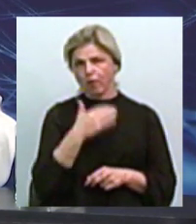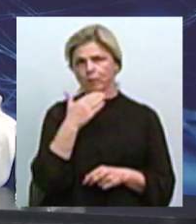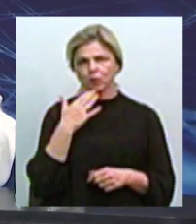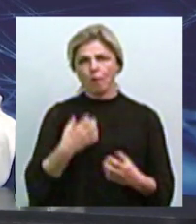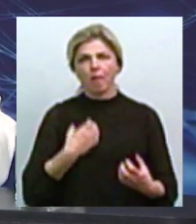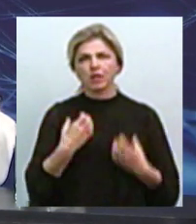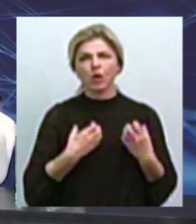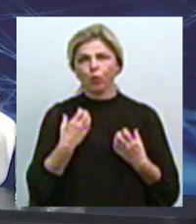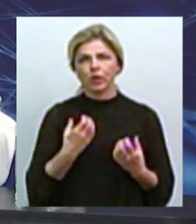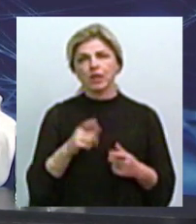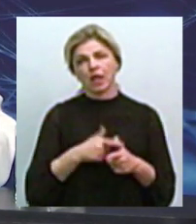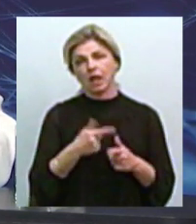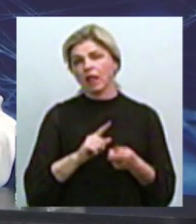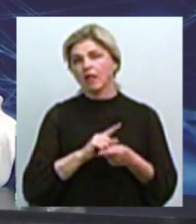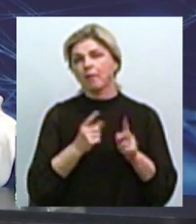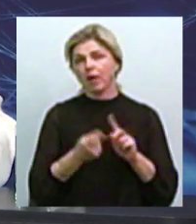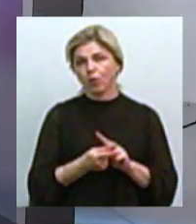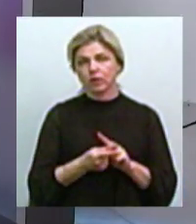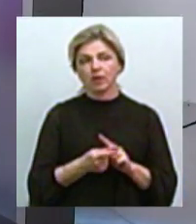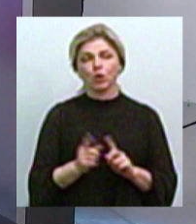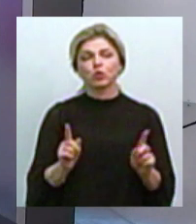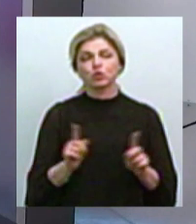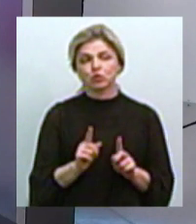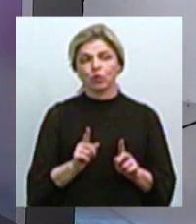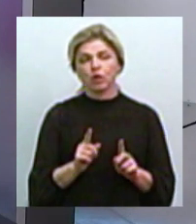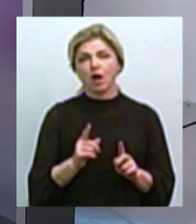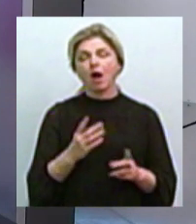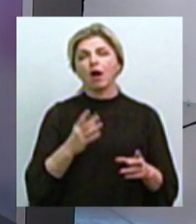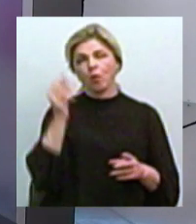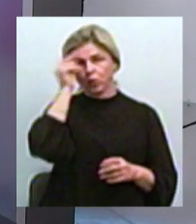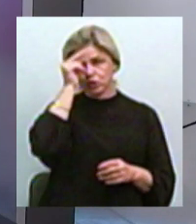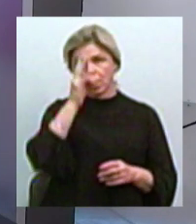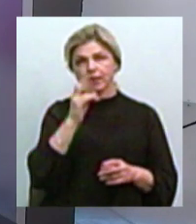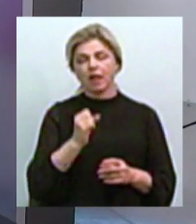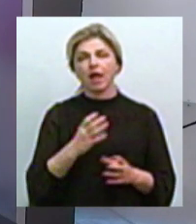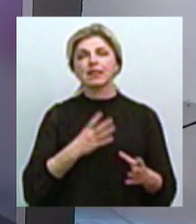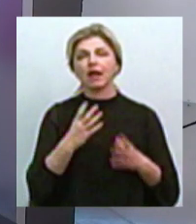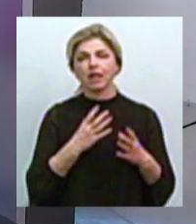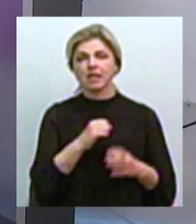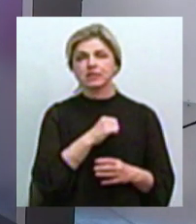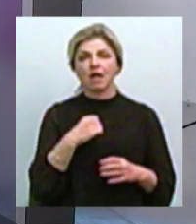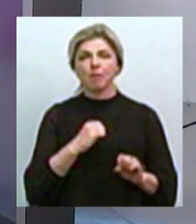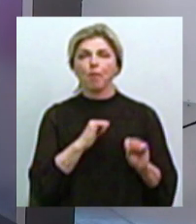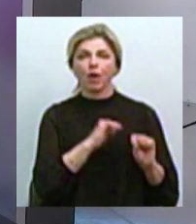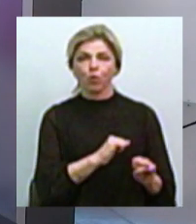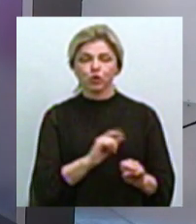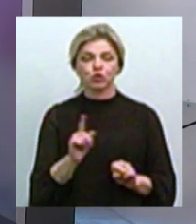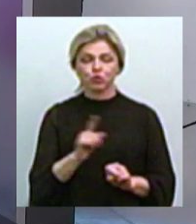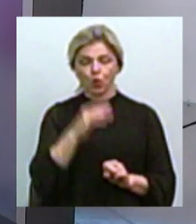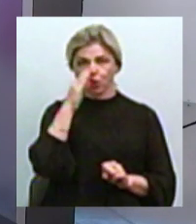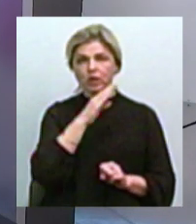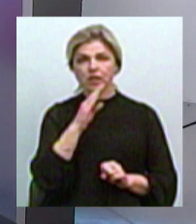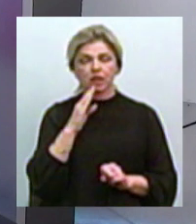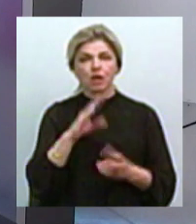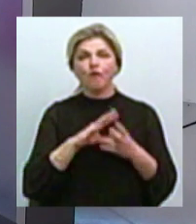паникуют. Либо наоборот, что проходит на тренингах по самообороне, и что родители, как правило, вообще